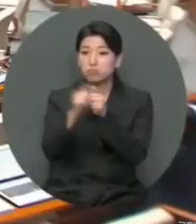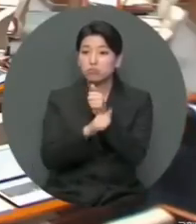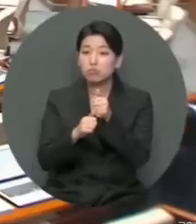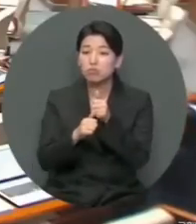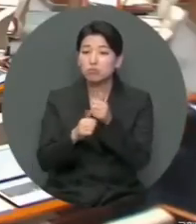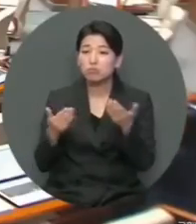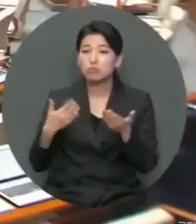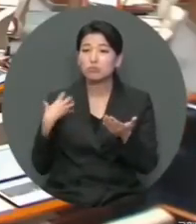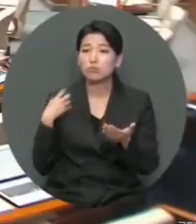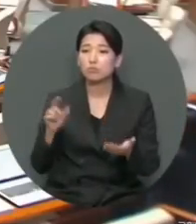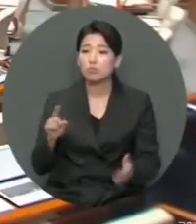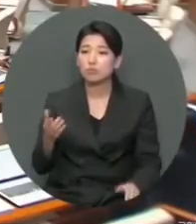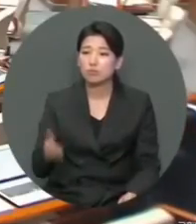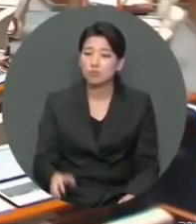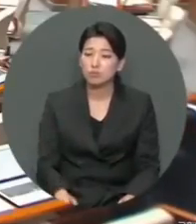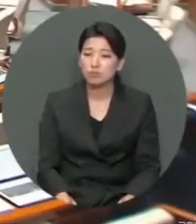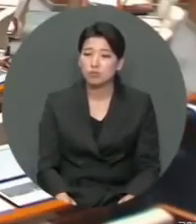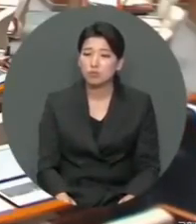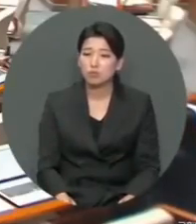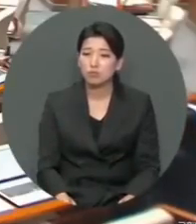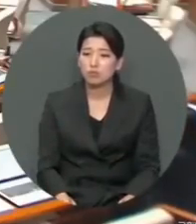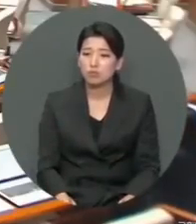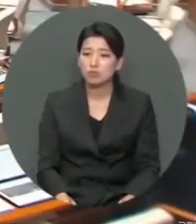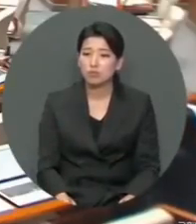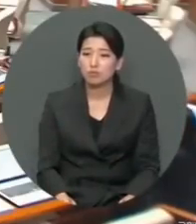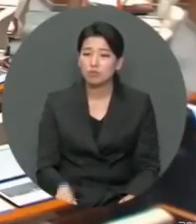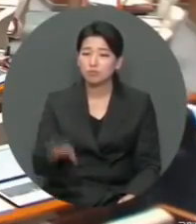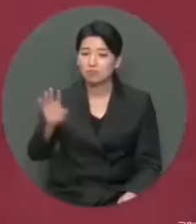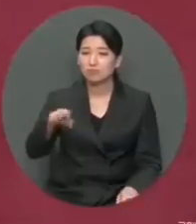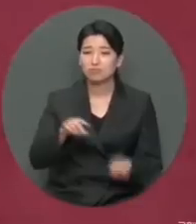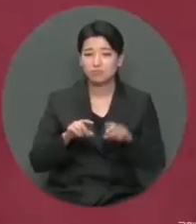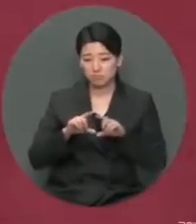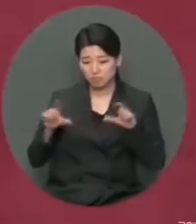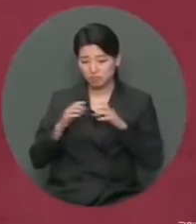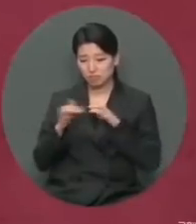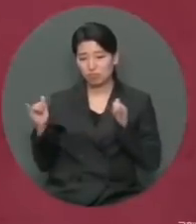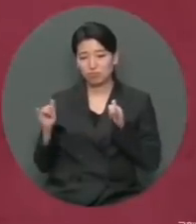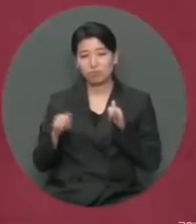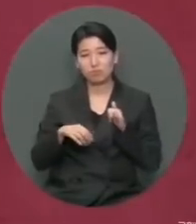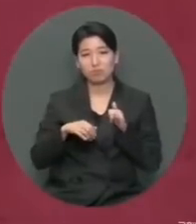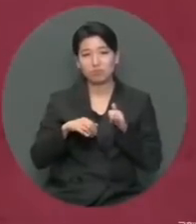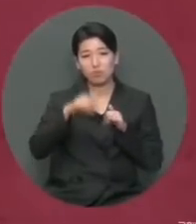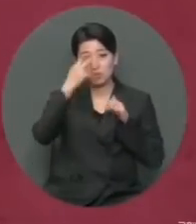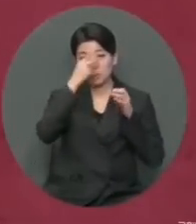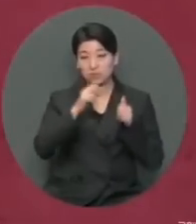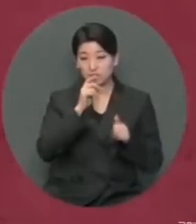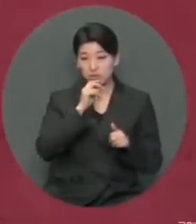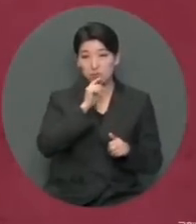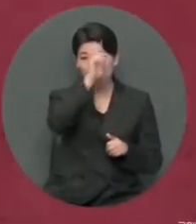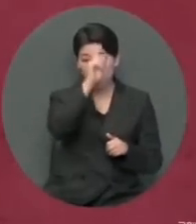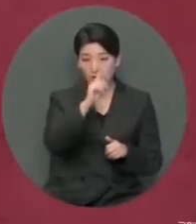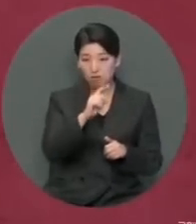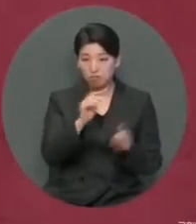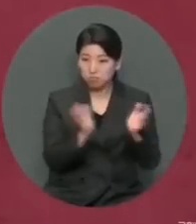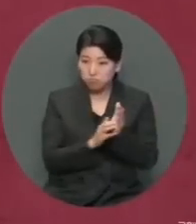데예요? 지금 인간에서 말씀하신 대로. 제가 말씀드릴게요. 인간에서 검찰 고발만 하면 선관위에서 해야 될 일이 없어집니까?